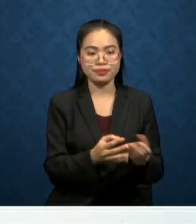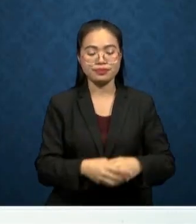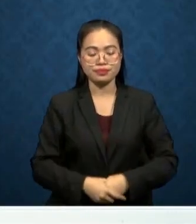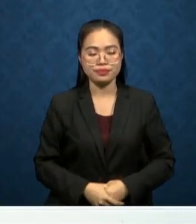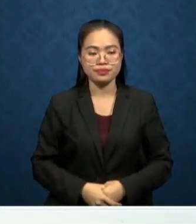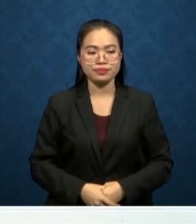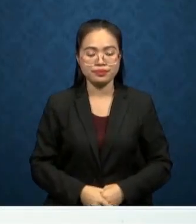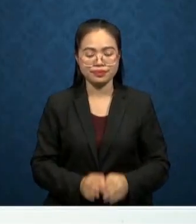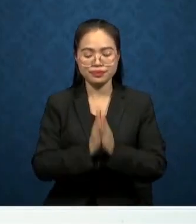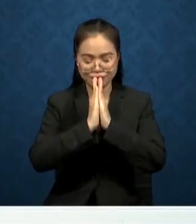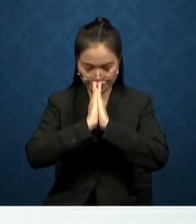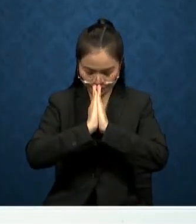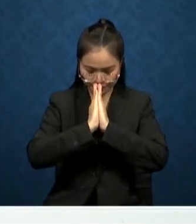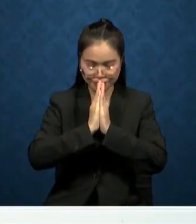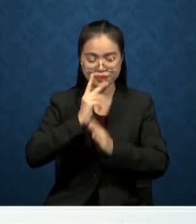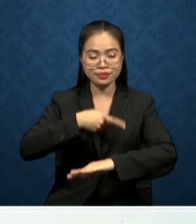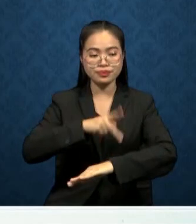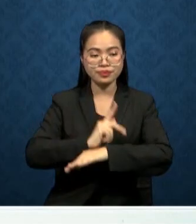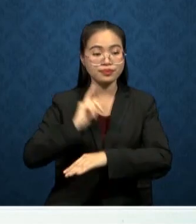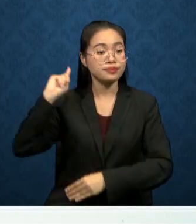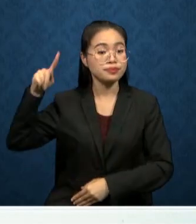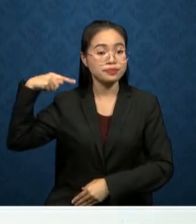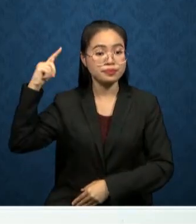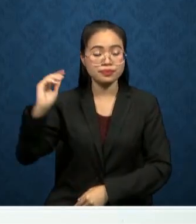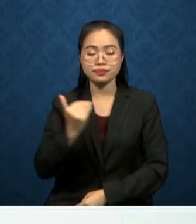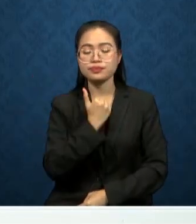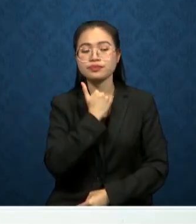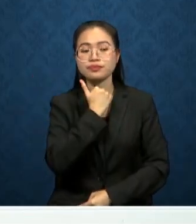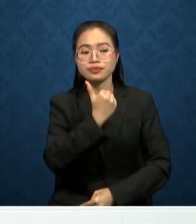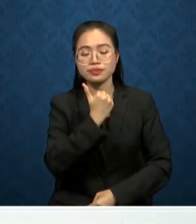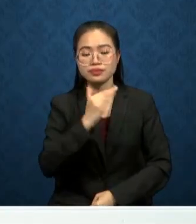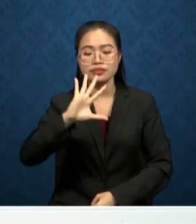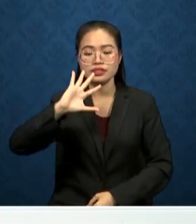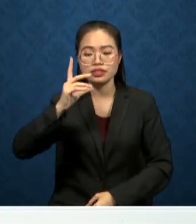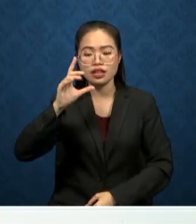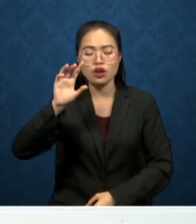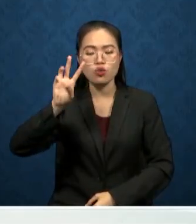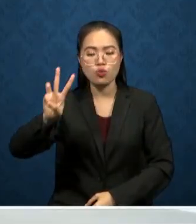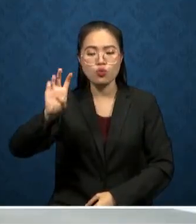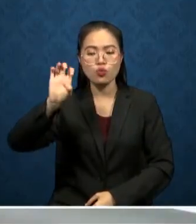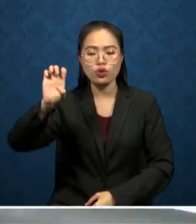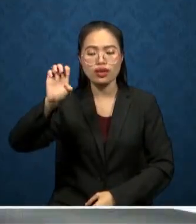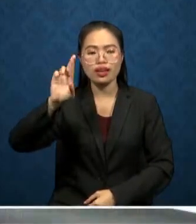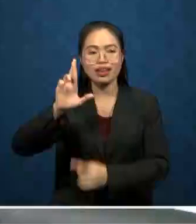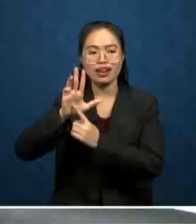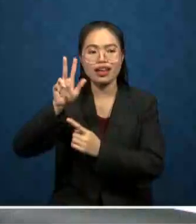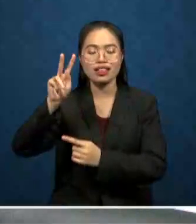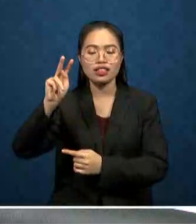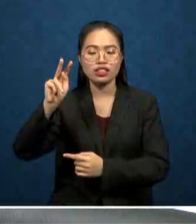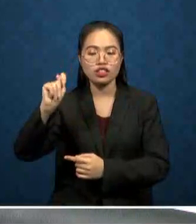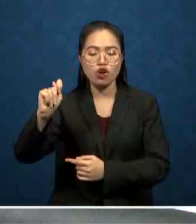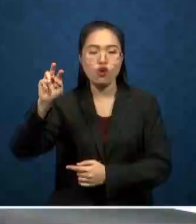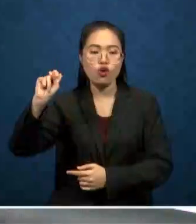กราบเรียนท่านประธานที่เคารพดิฉันนางฉวีรัตน์เกษตรสุนทรสมาชิกวุฒิสภา